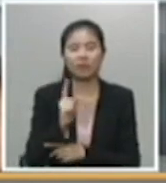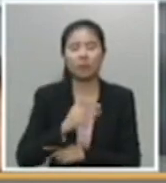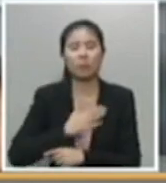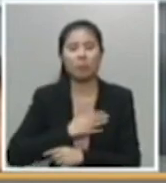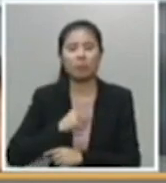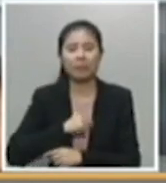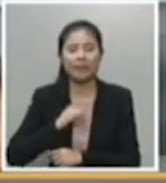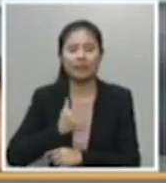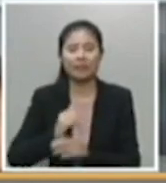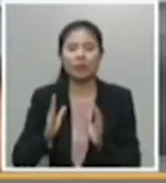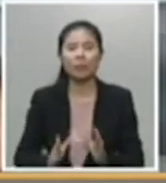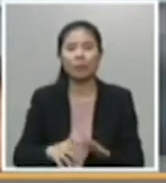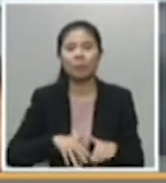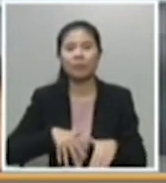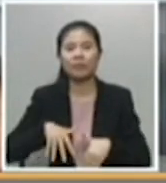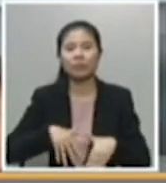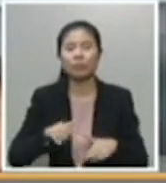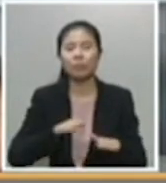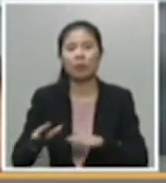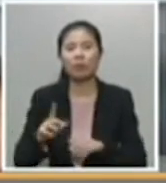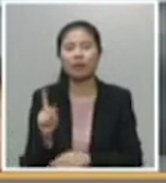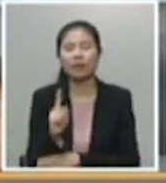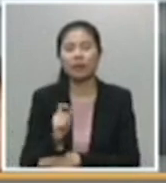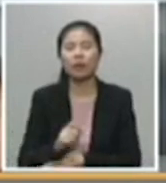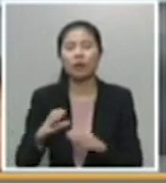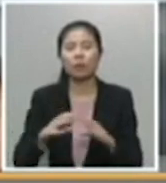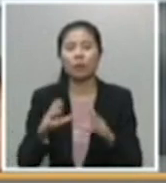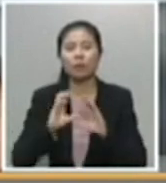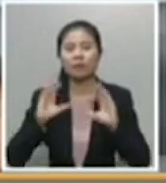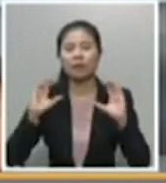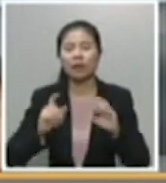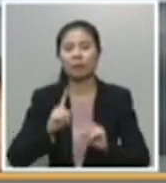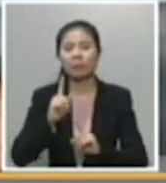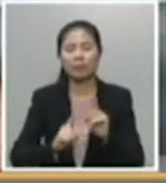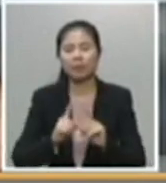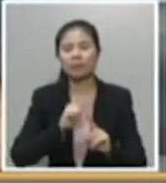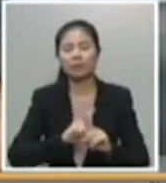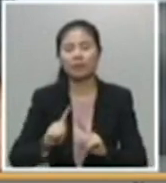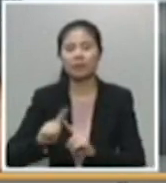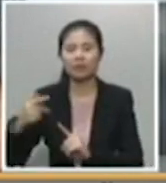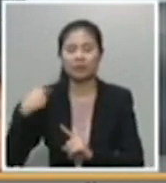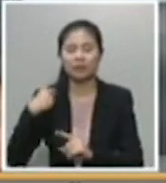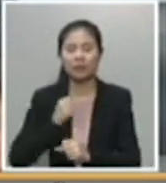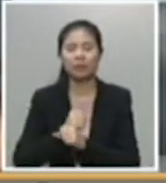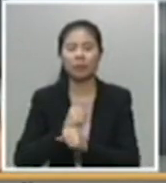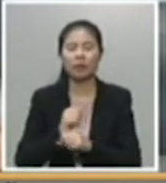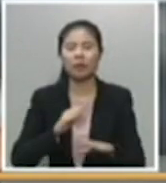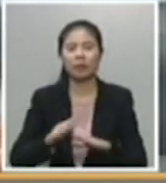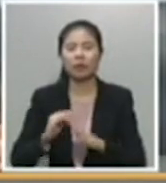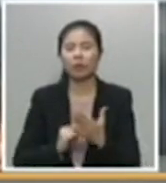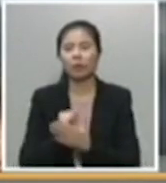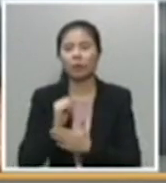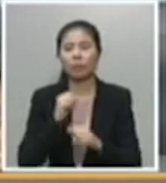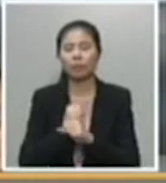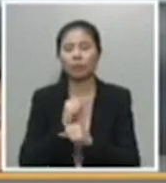จว่าประชาชนมีความพร้อมแค่ไหนรวมถึงหน่วยราชการด้วยมีการประเมินราคาที่ดิน ได้ครบถ้วนถูกต้องและเป็นธรรม